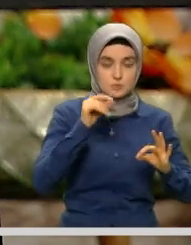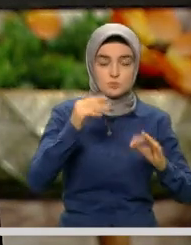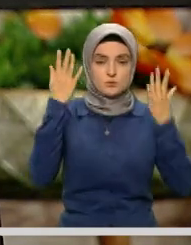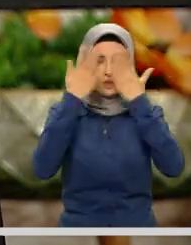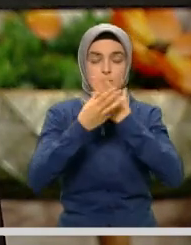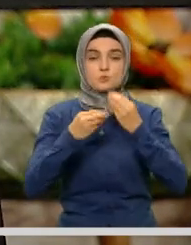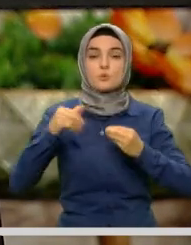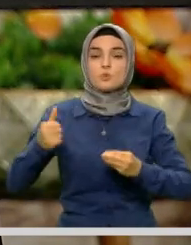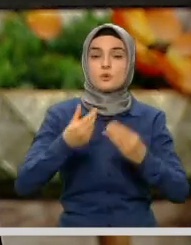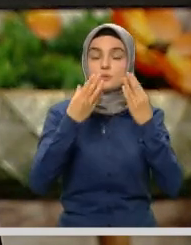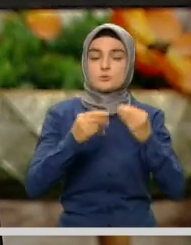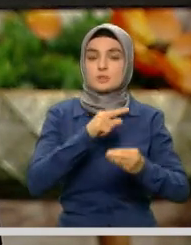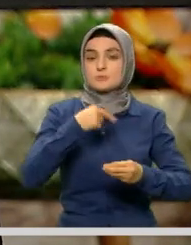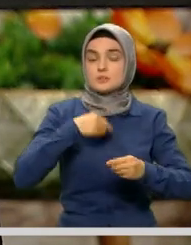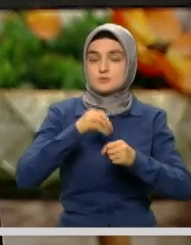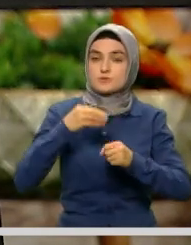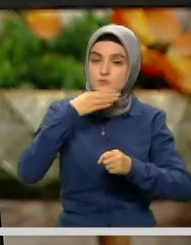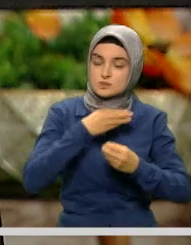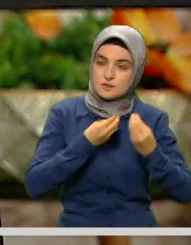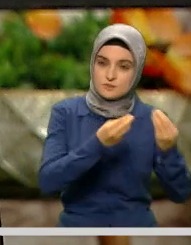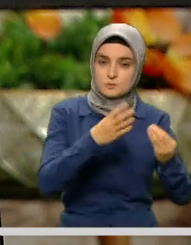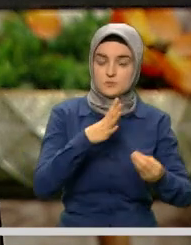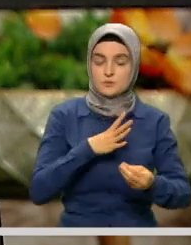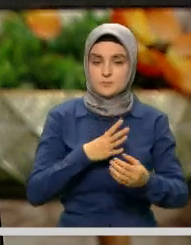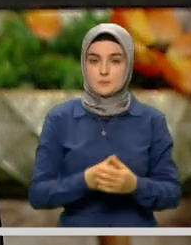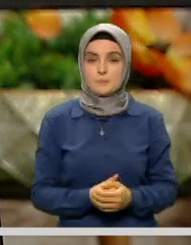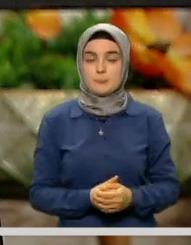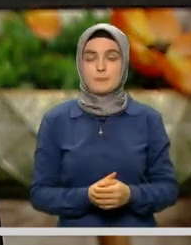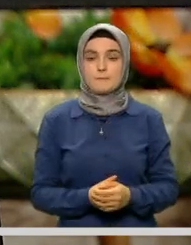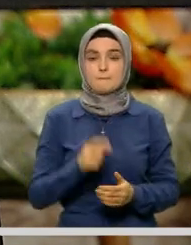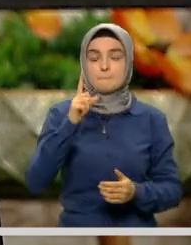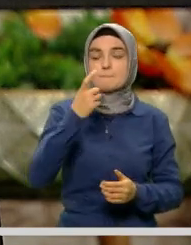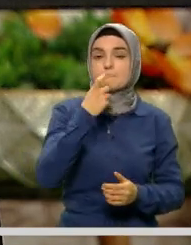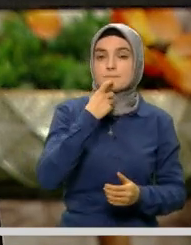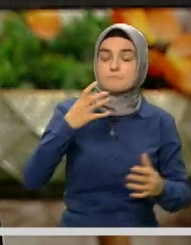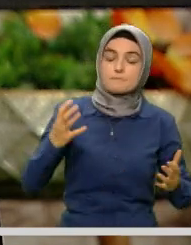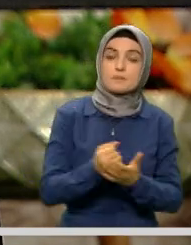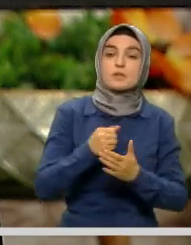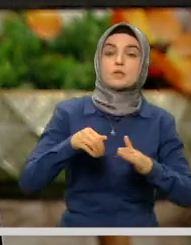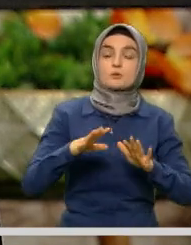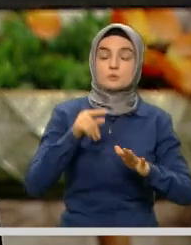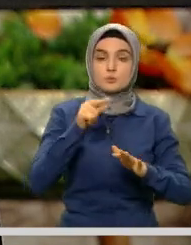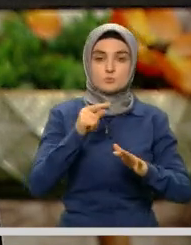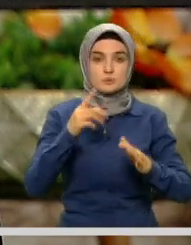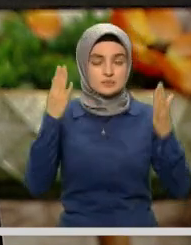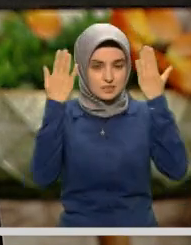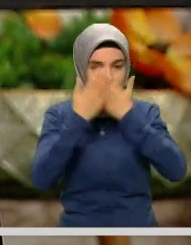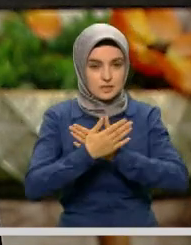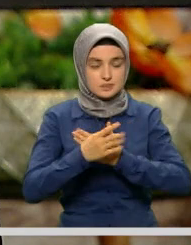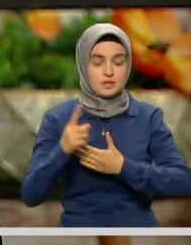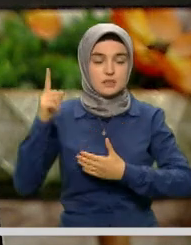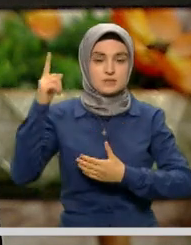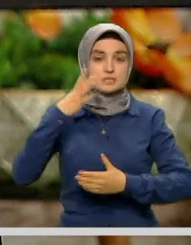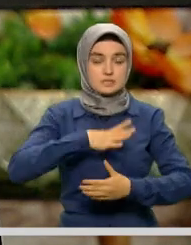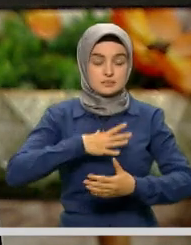önemli olması bize büyük fırsatlar sunuyor. Belki bir yılda elde edemediğimiz şeyleri o bir gecede Allah'ın